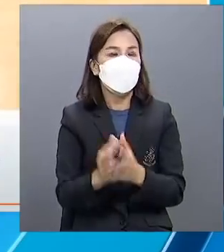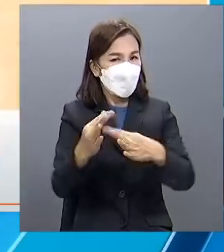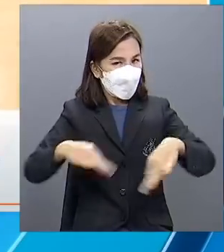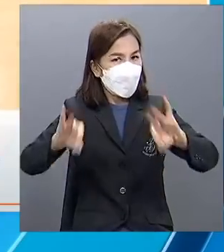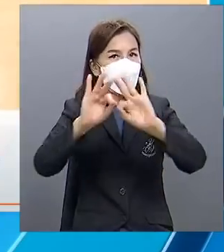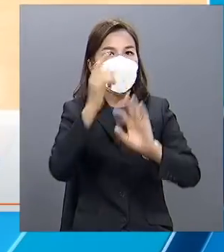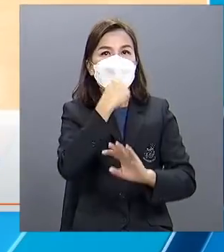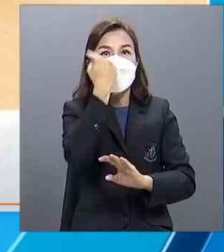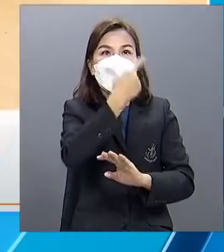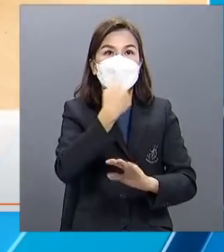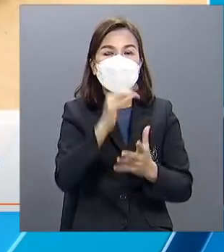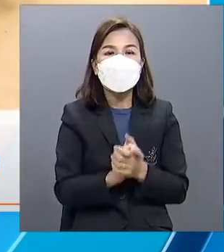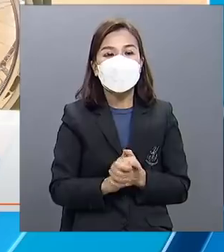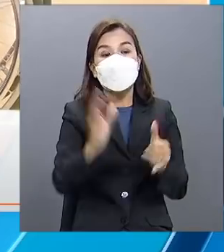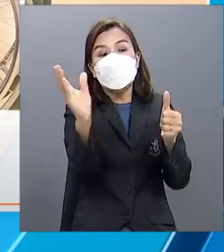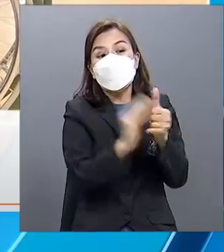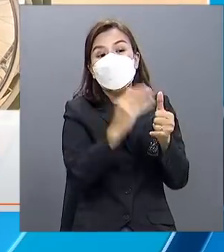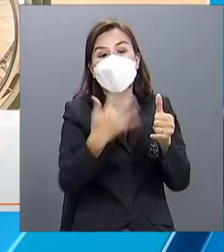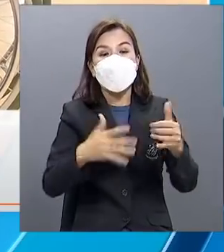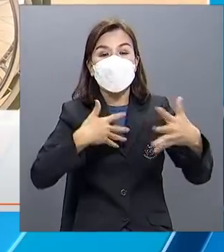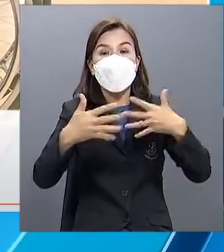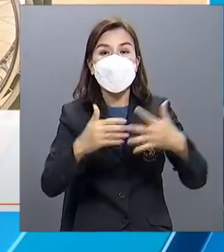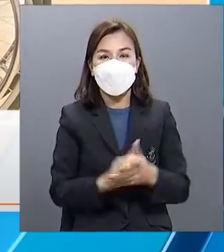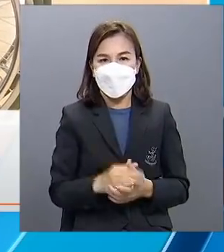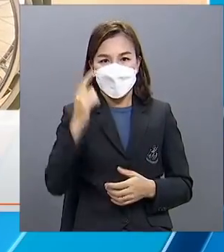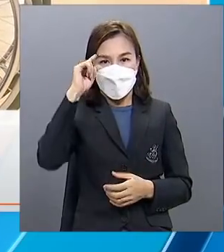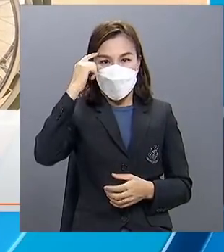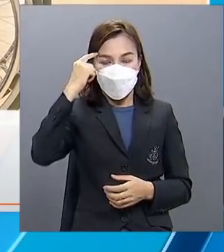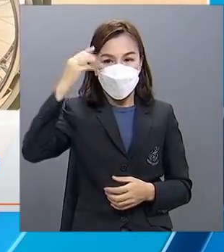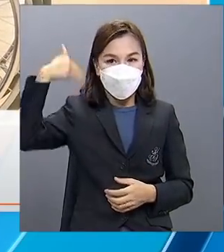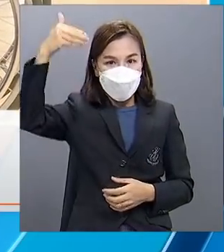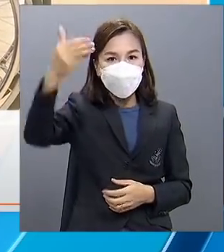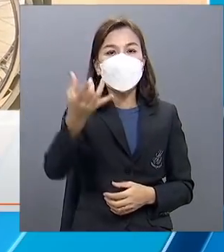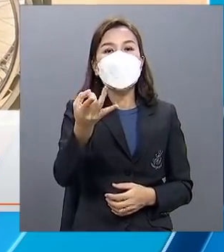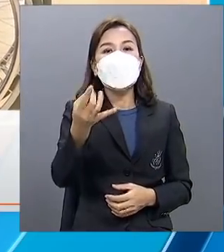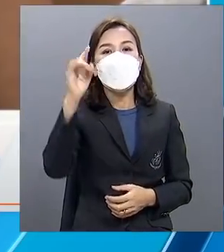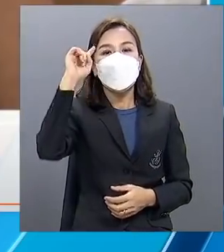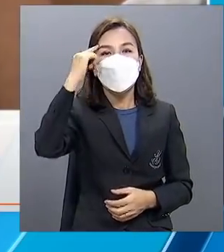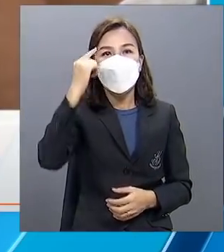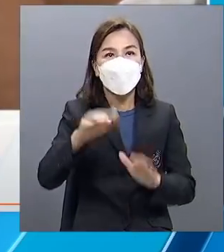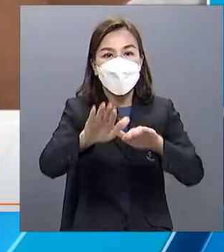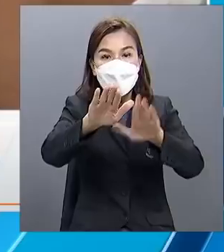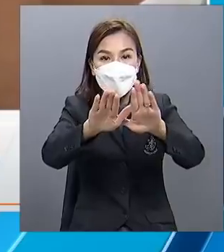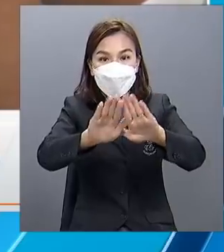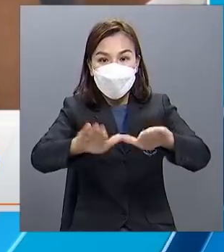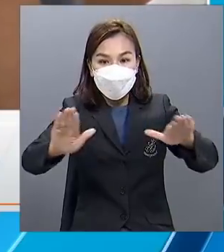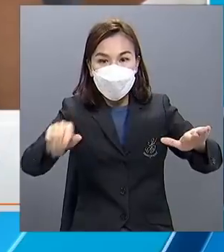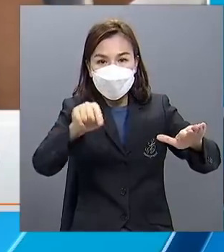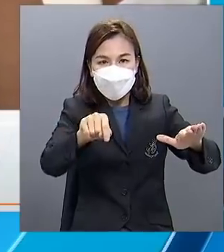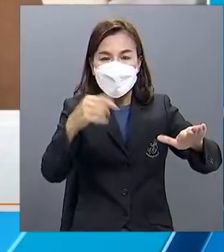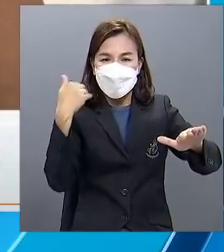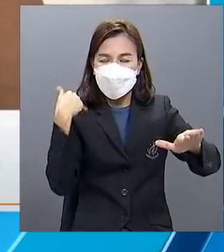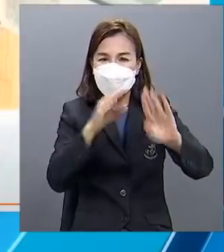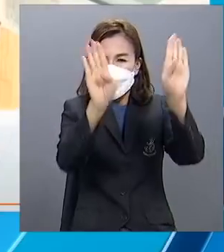คุยก็ไม่เป็นไรเรายังไม่รู้นะครับว่าในระยะยาวจะเกิดอะไรขึ้นแล้วจากนั้นเองเด็กเองก็มีอาการที่เขาเรียกว่า Big Cนะครับถ้าเป็นแบบ